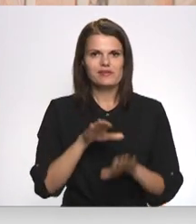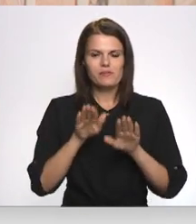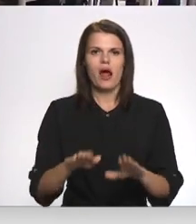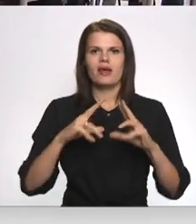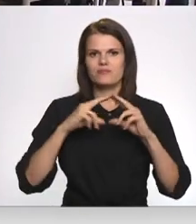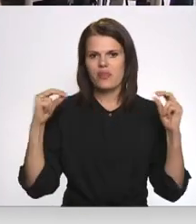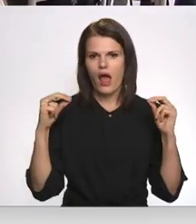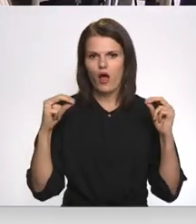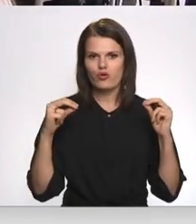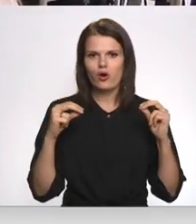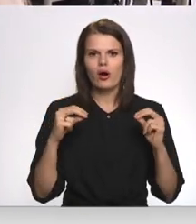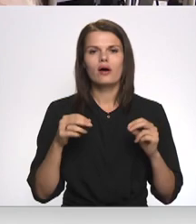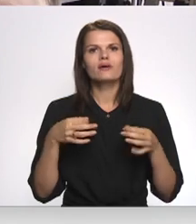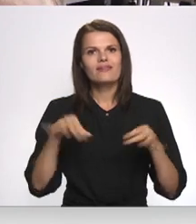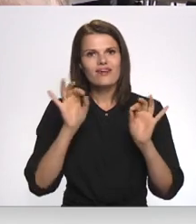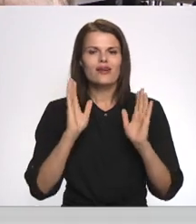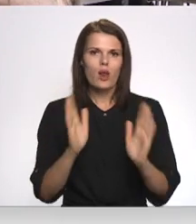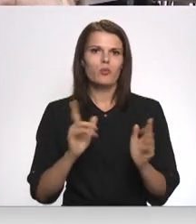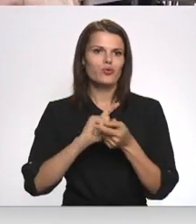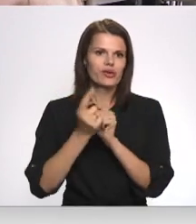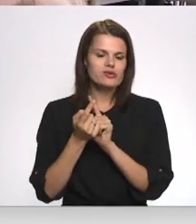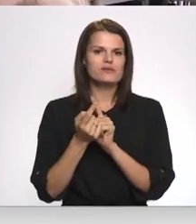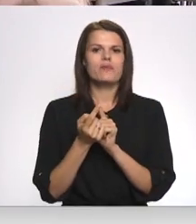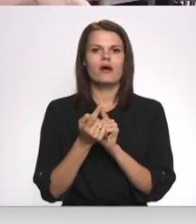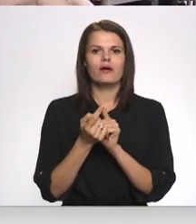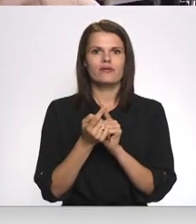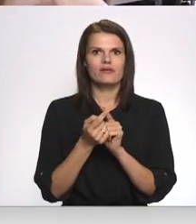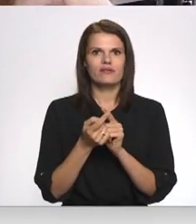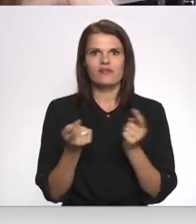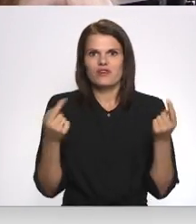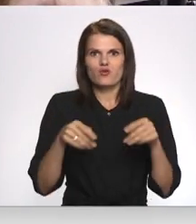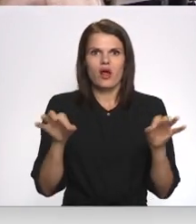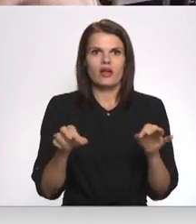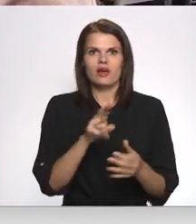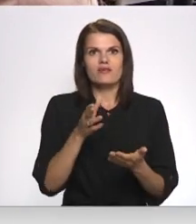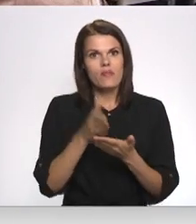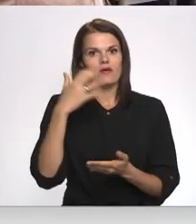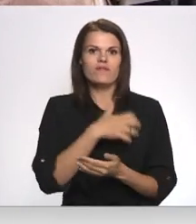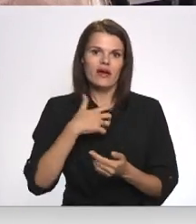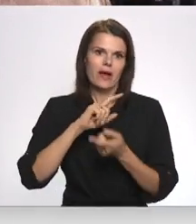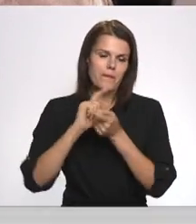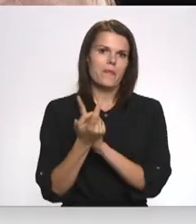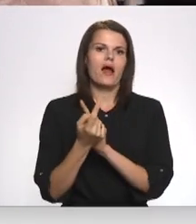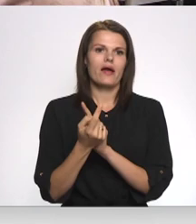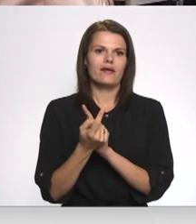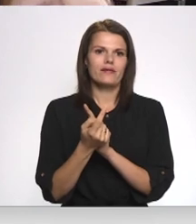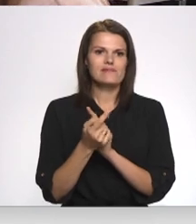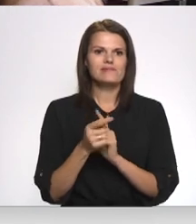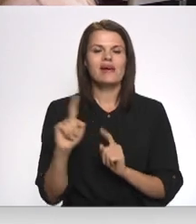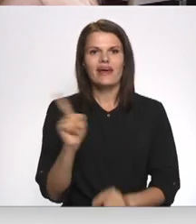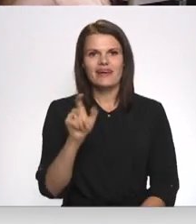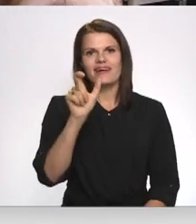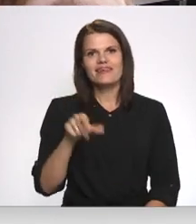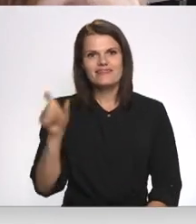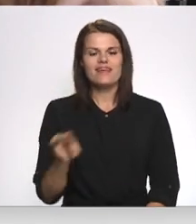NATO. Ir būtiski, lai ir izmaiņas, jo visu laiku ja nekas nenotiek. Vismaz varbūt beidzot kaut kas notiks. Kā? Ir tā cilvēki,